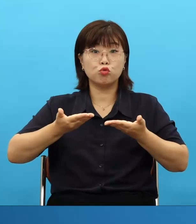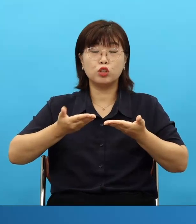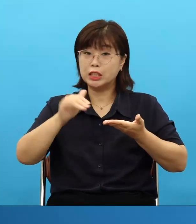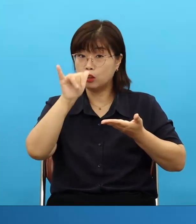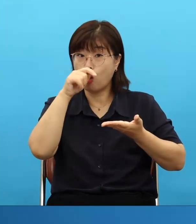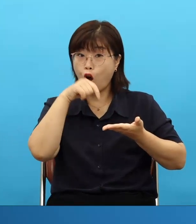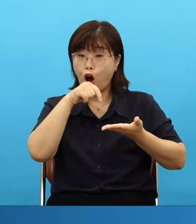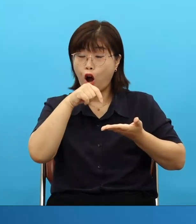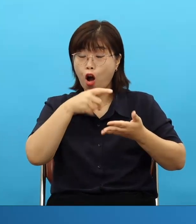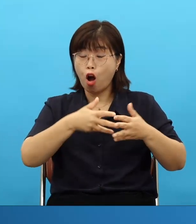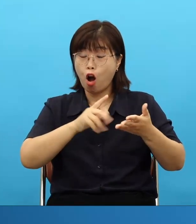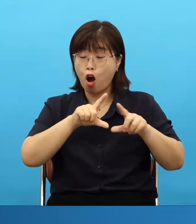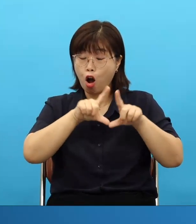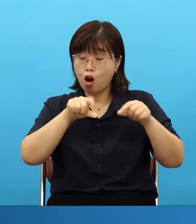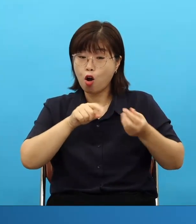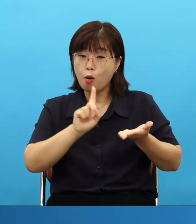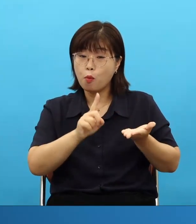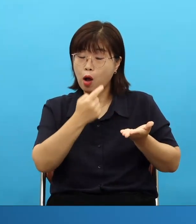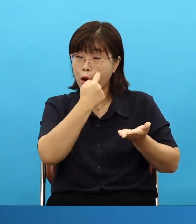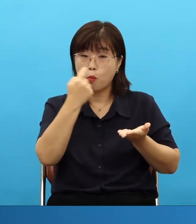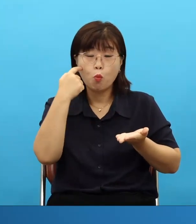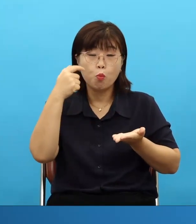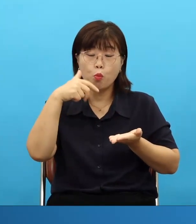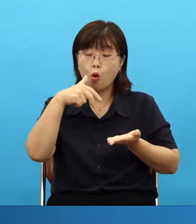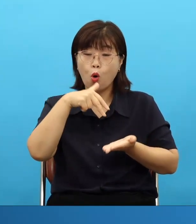뭐죠? And what is it?